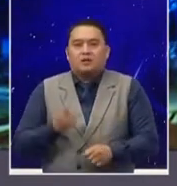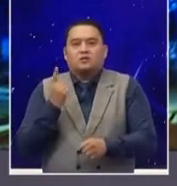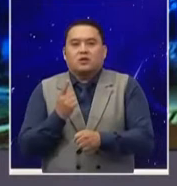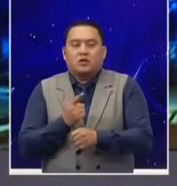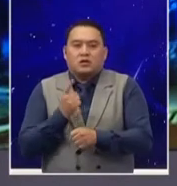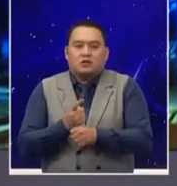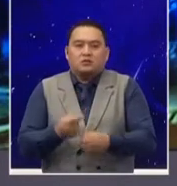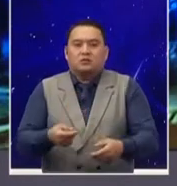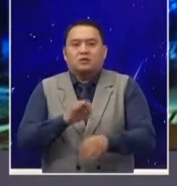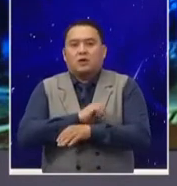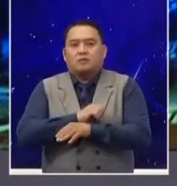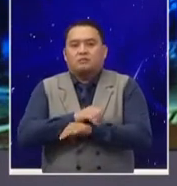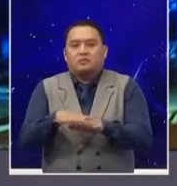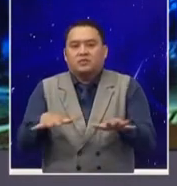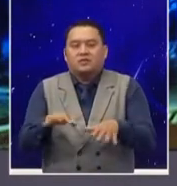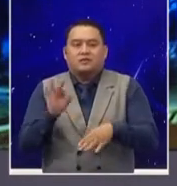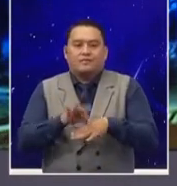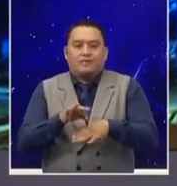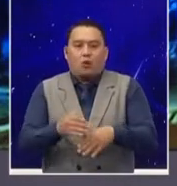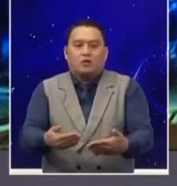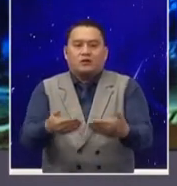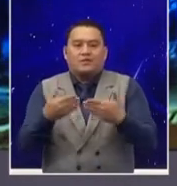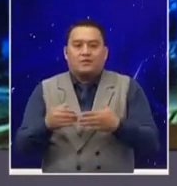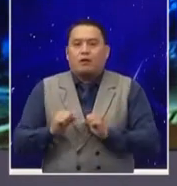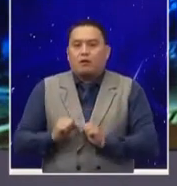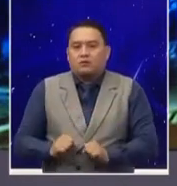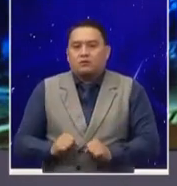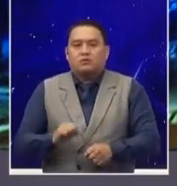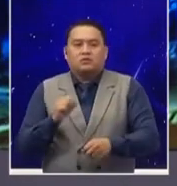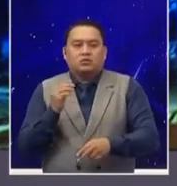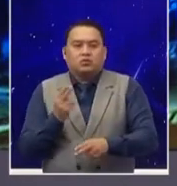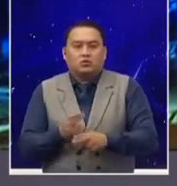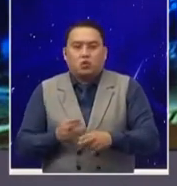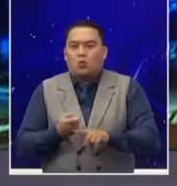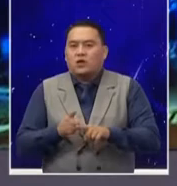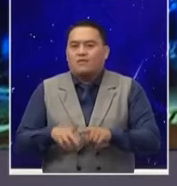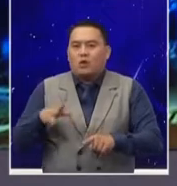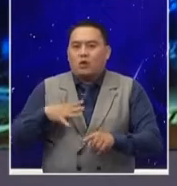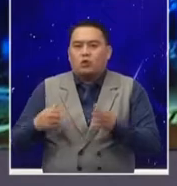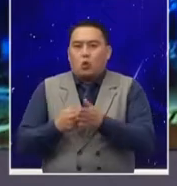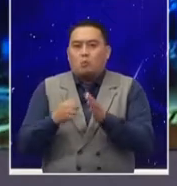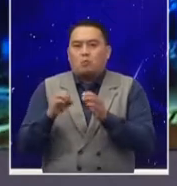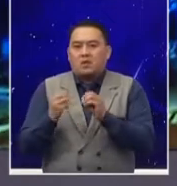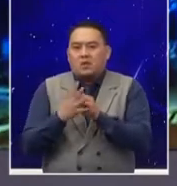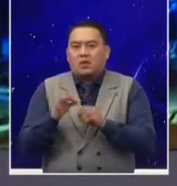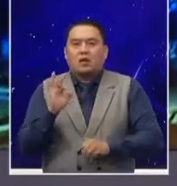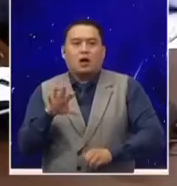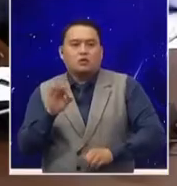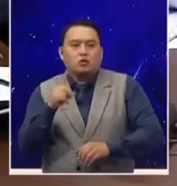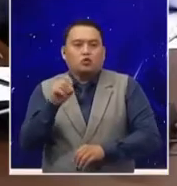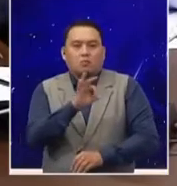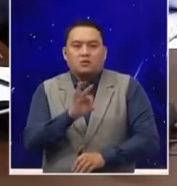недопущению распространения заболевания. Глава Кабмина поручил ответственным органам до 15 октября обеспечить